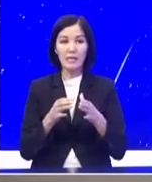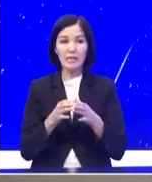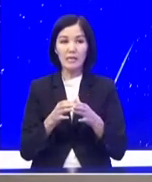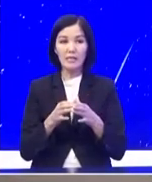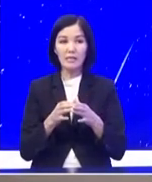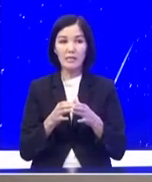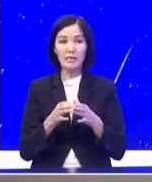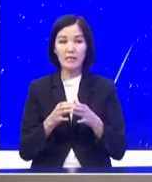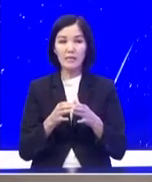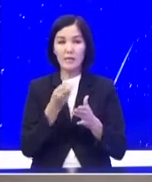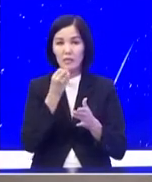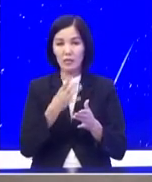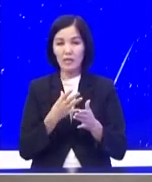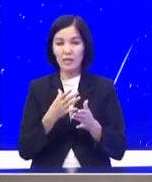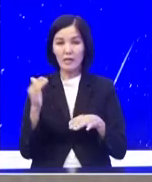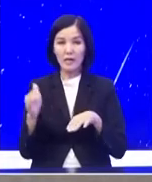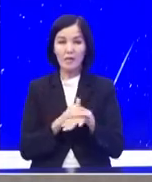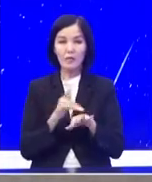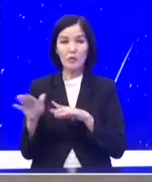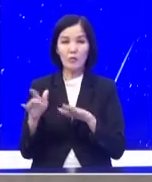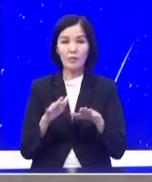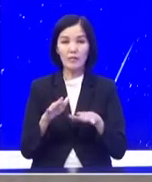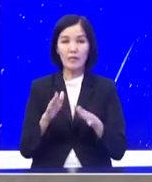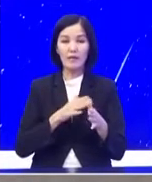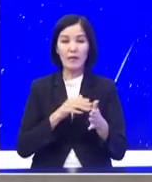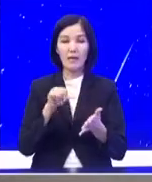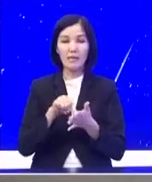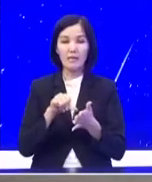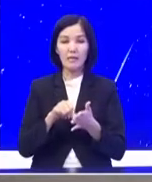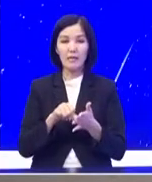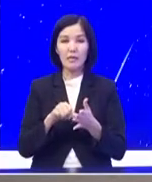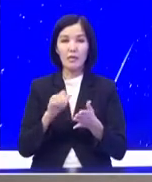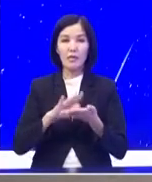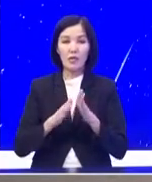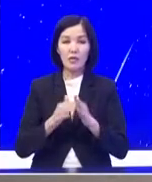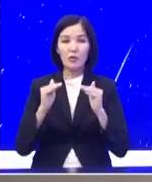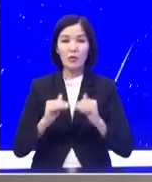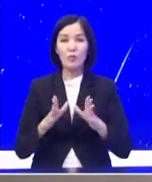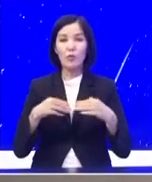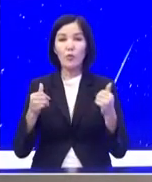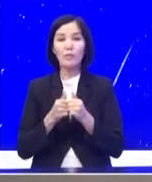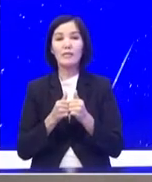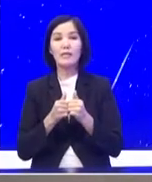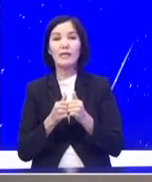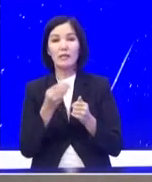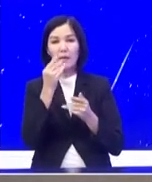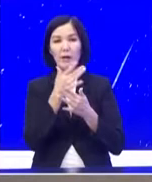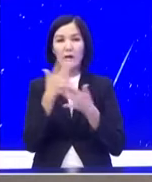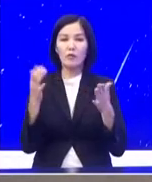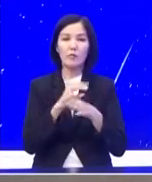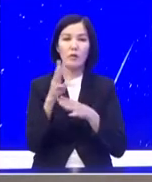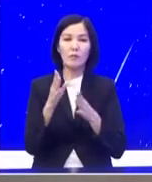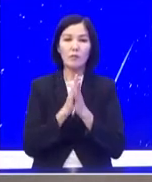еріктілерінің жемісі деп білем. Жағдай төмен отбасылар азық түлікпен қамтамасыз ету жайлы сұрайды көбінесе. Және